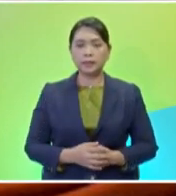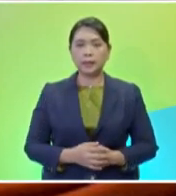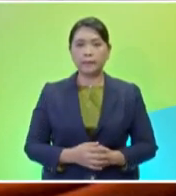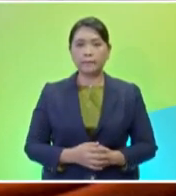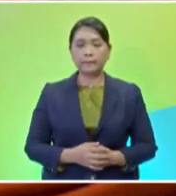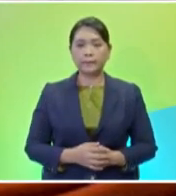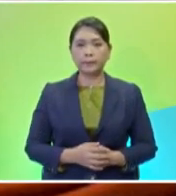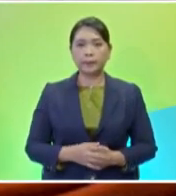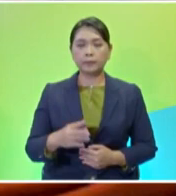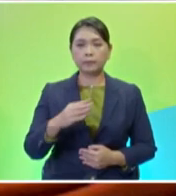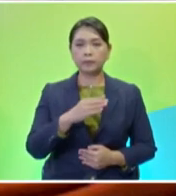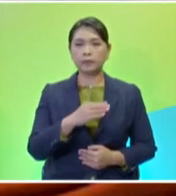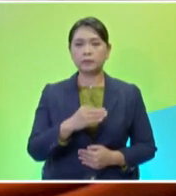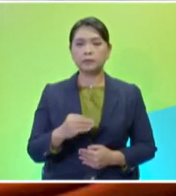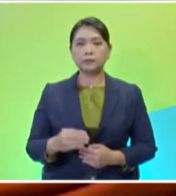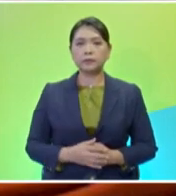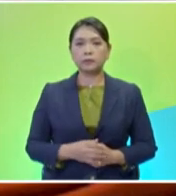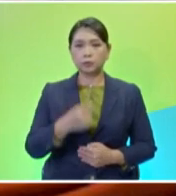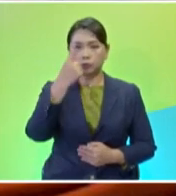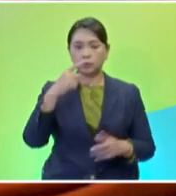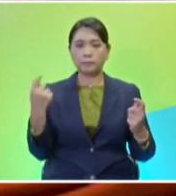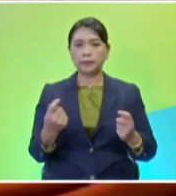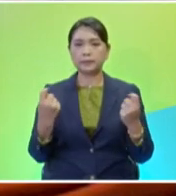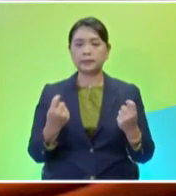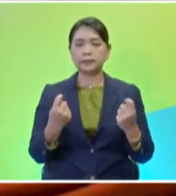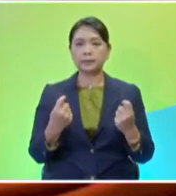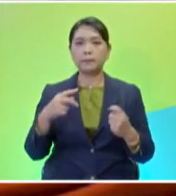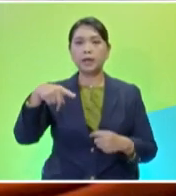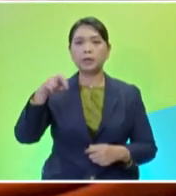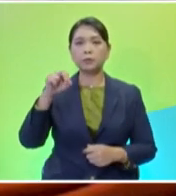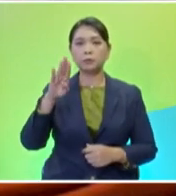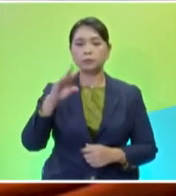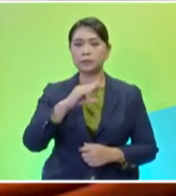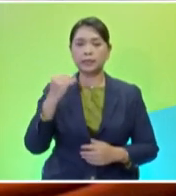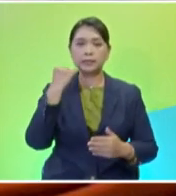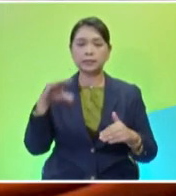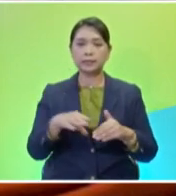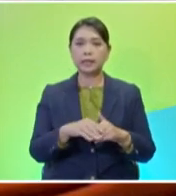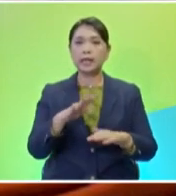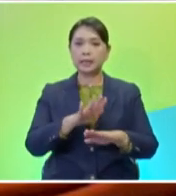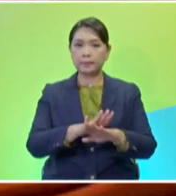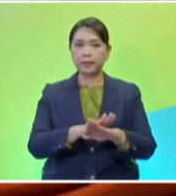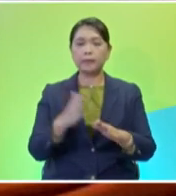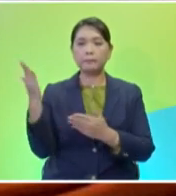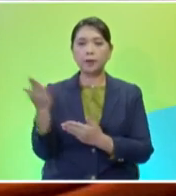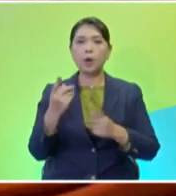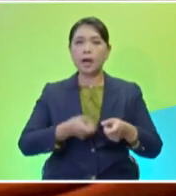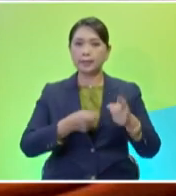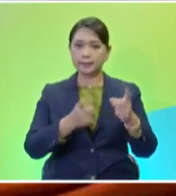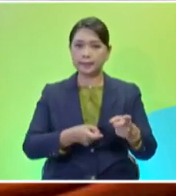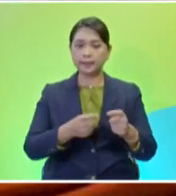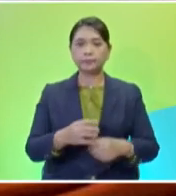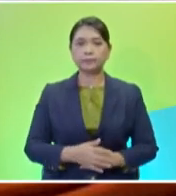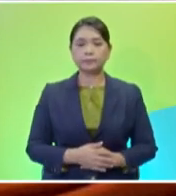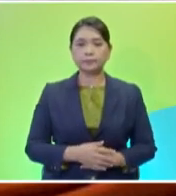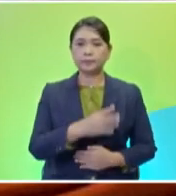Prabu dan istrinya ada yang membawa hadiah dan manisan untuk diberikan kepada Prabu